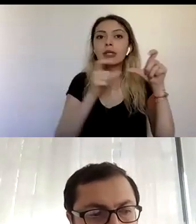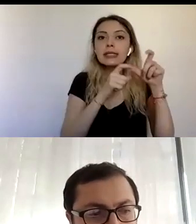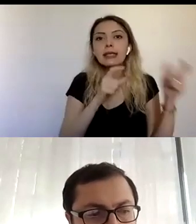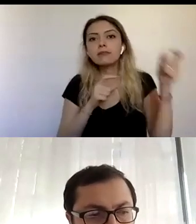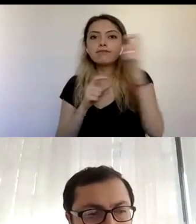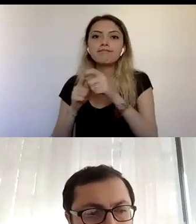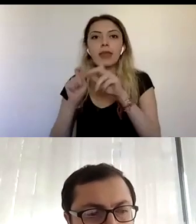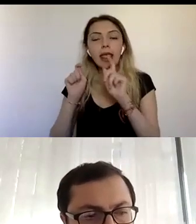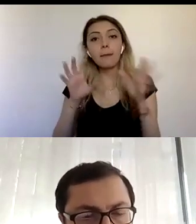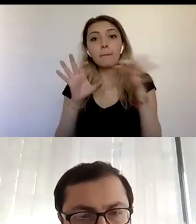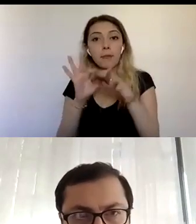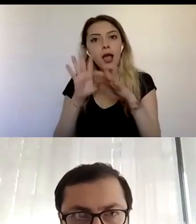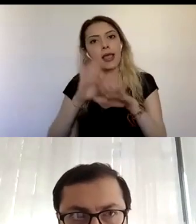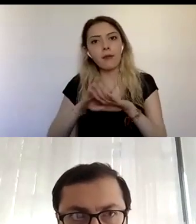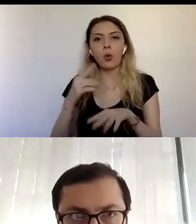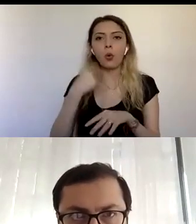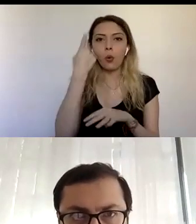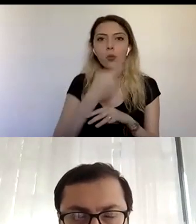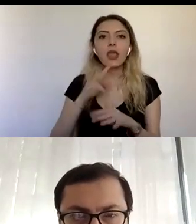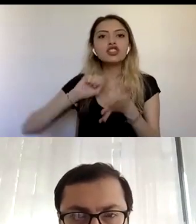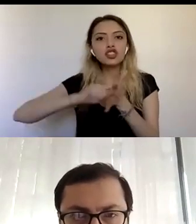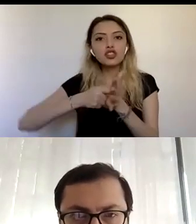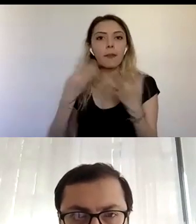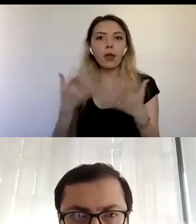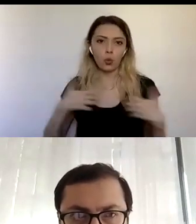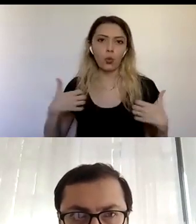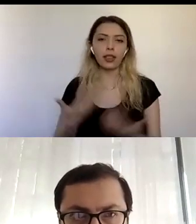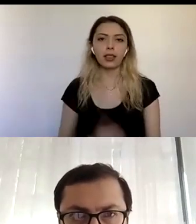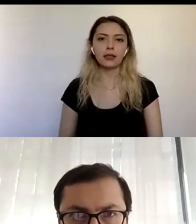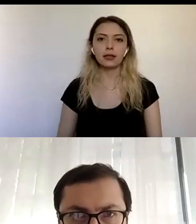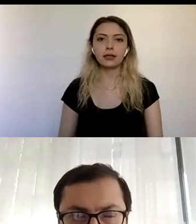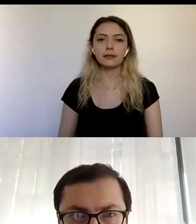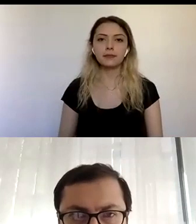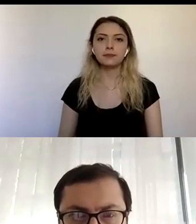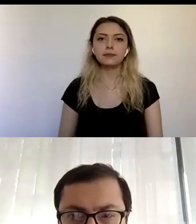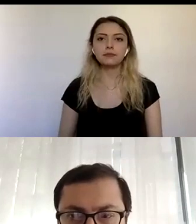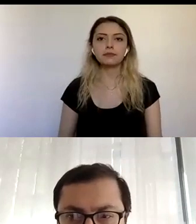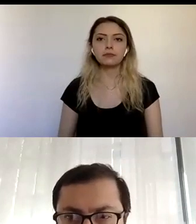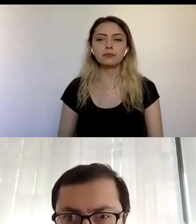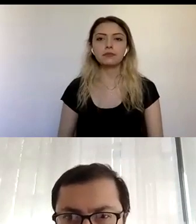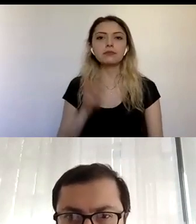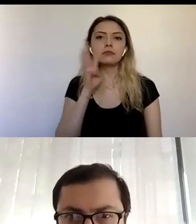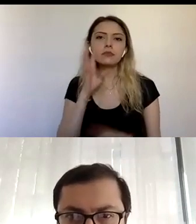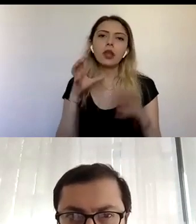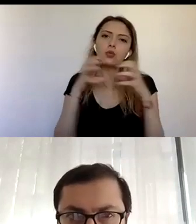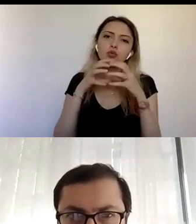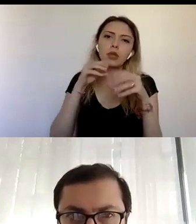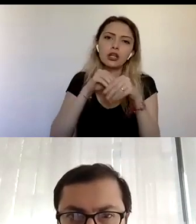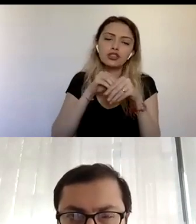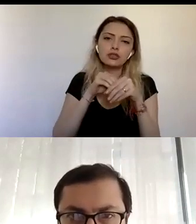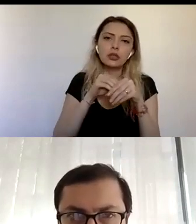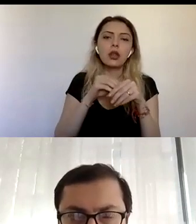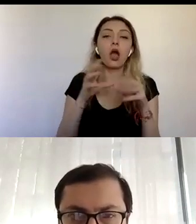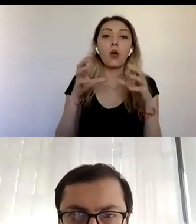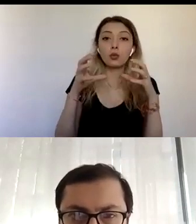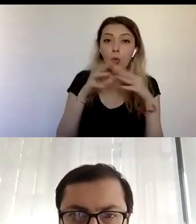yüzden zaten halihazırda bir şifreleme metodu geçerli. Gruplar için de benim tavsiye edeceğim linki, grup